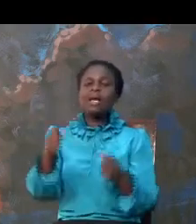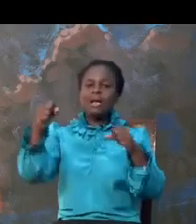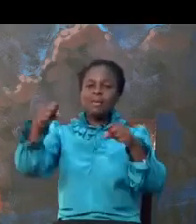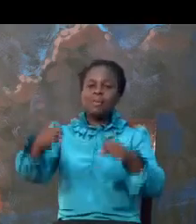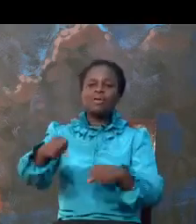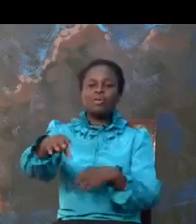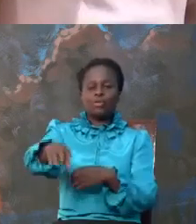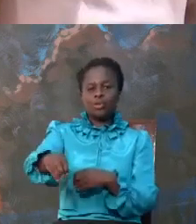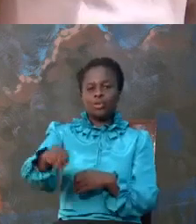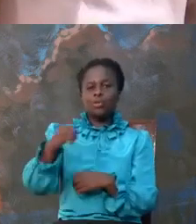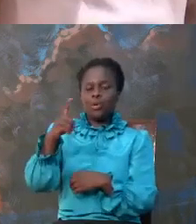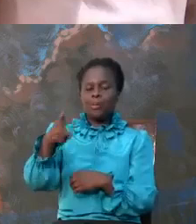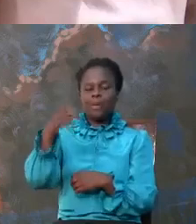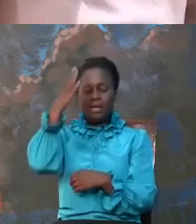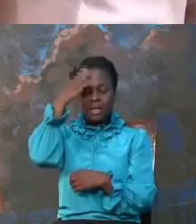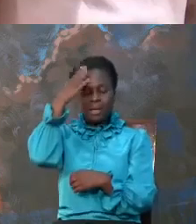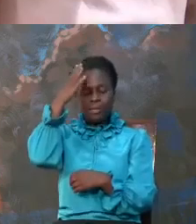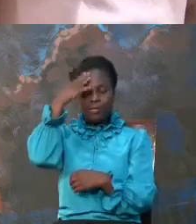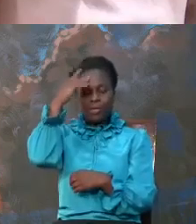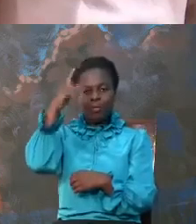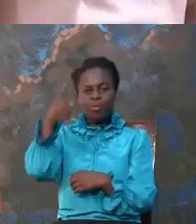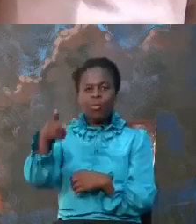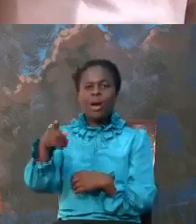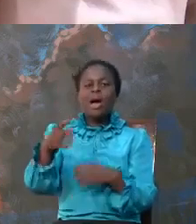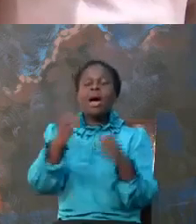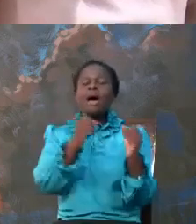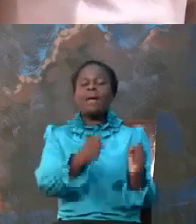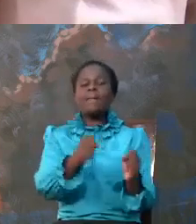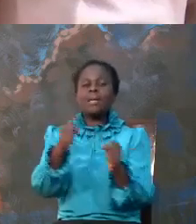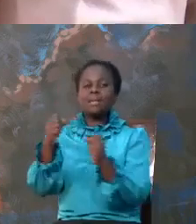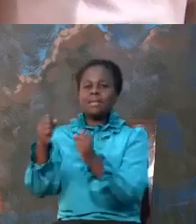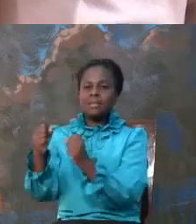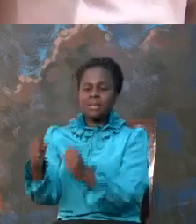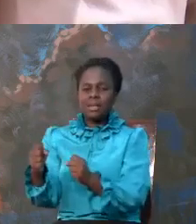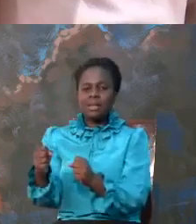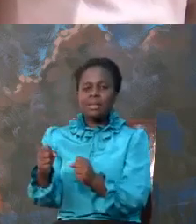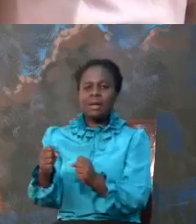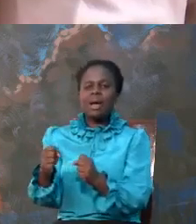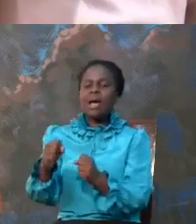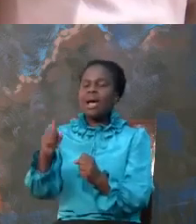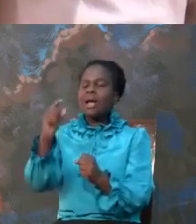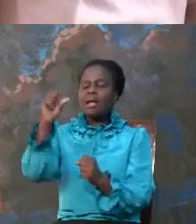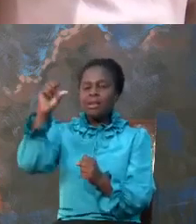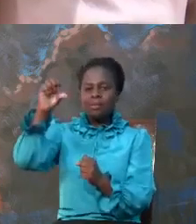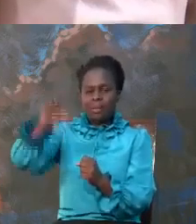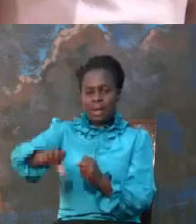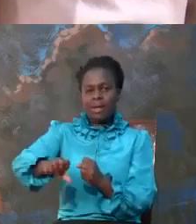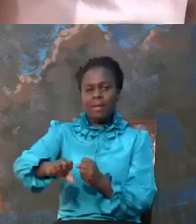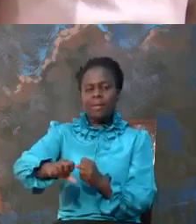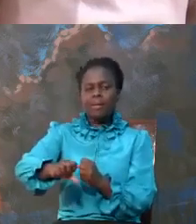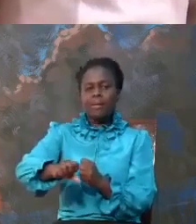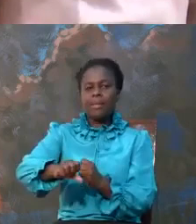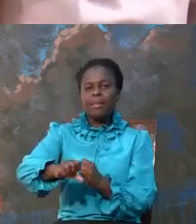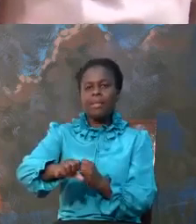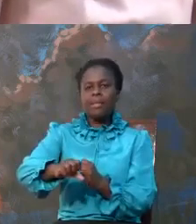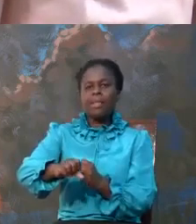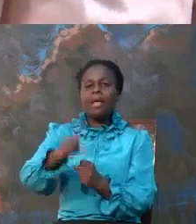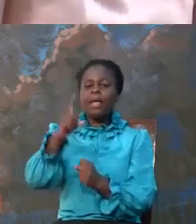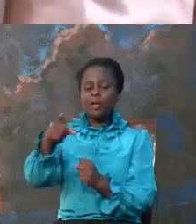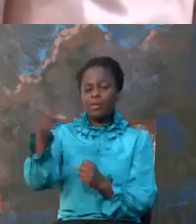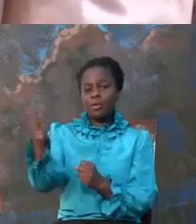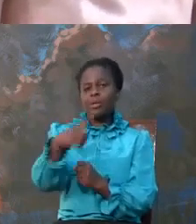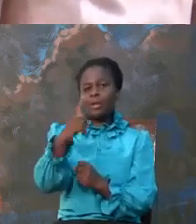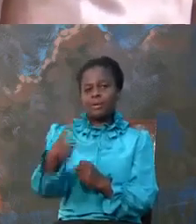kuchukua anapojua tu ya kwamba ametenda asichotakiwa kutenda. Hiyo inaitwa ni